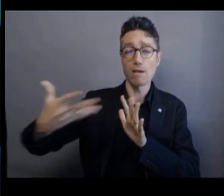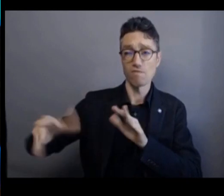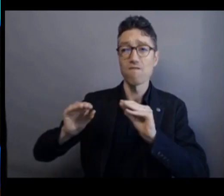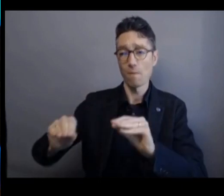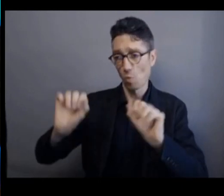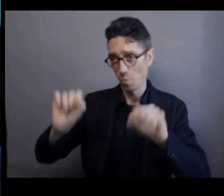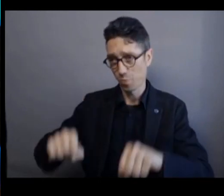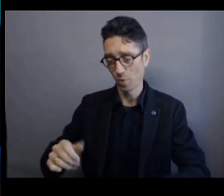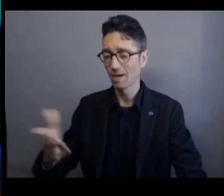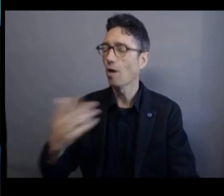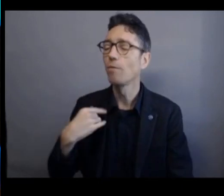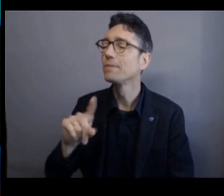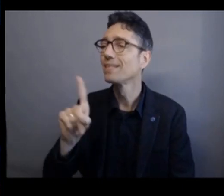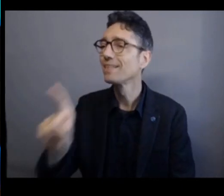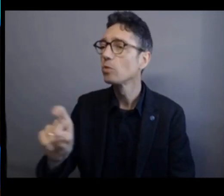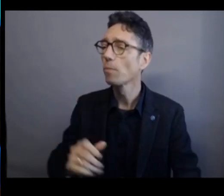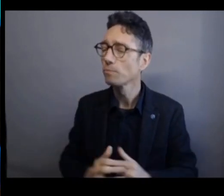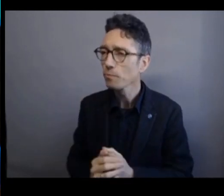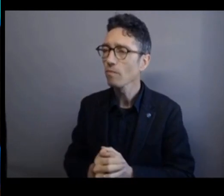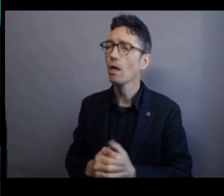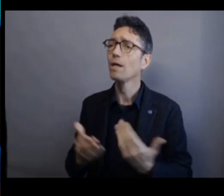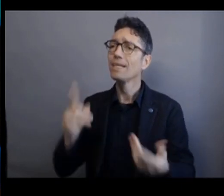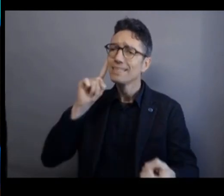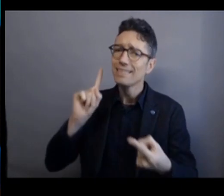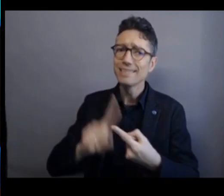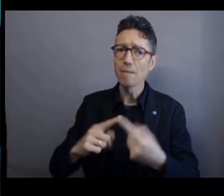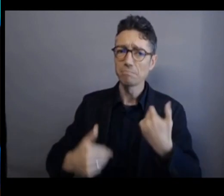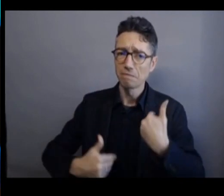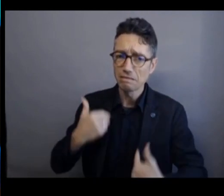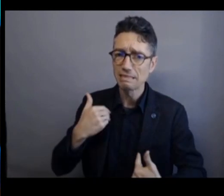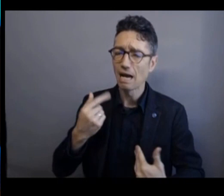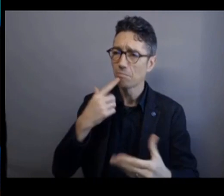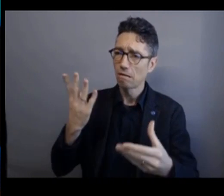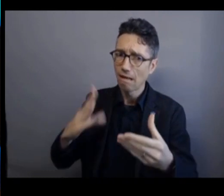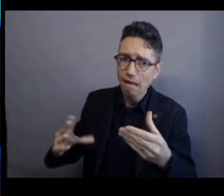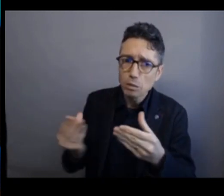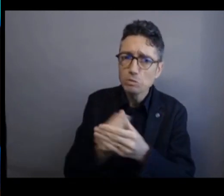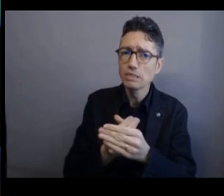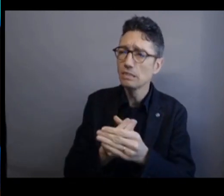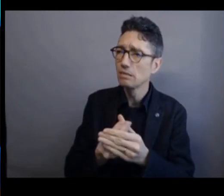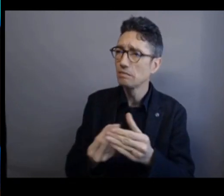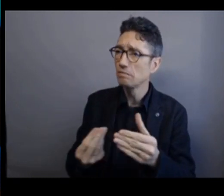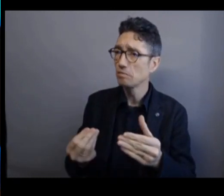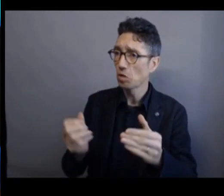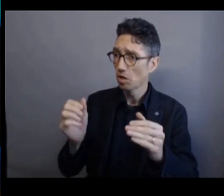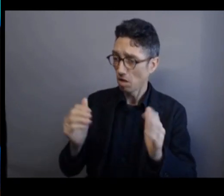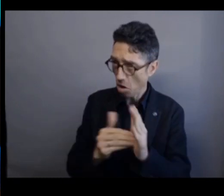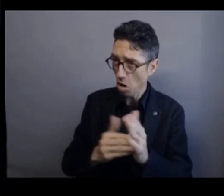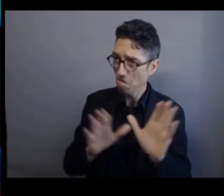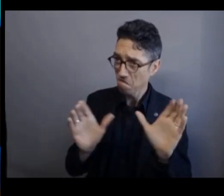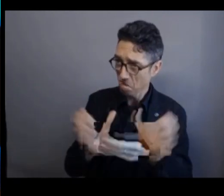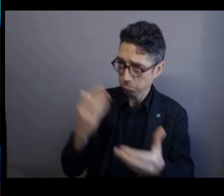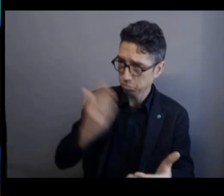la présence des personnes handicapées, sur l'hôtel inclusif, alors que ça fait des années que vous êtes là-dessus? Alors, tout à fait. Donc,